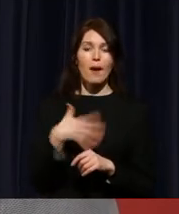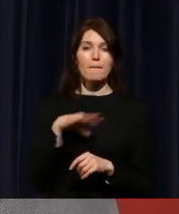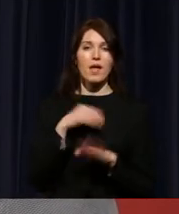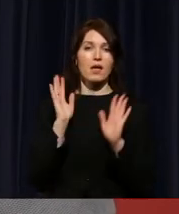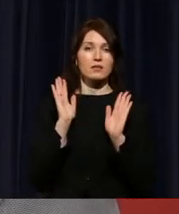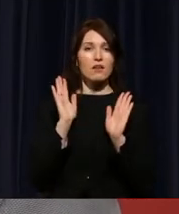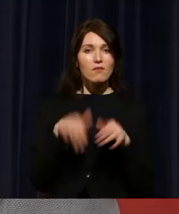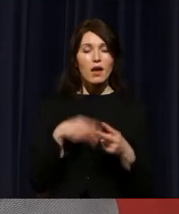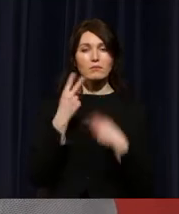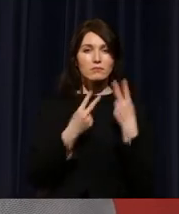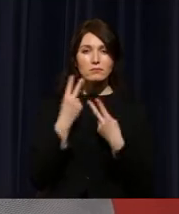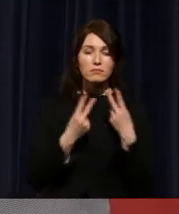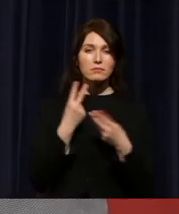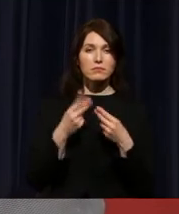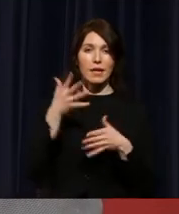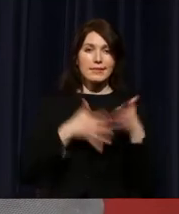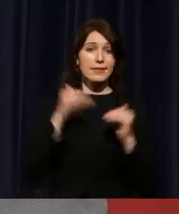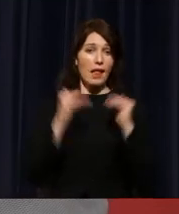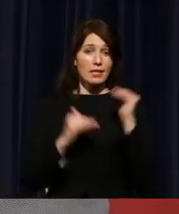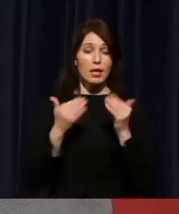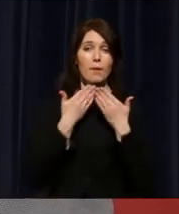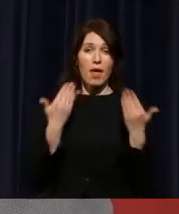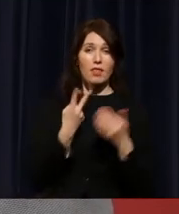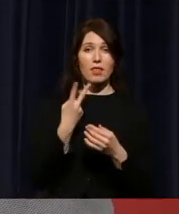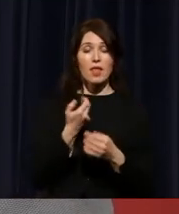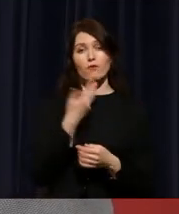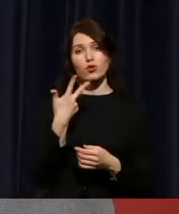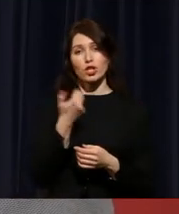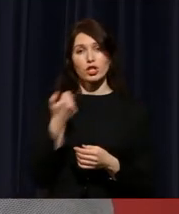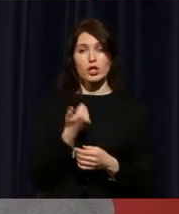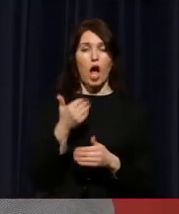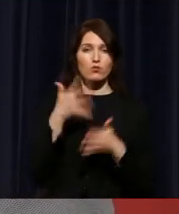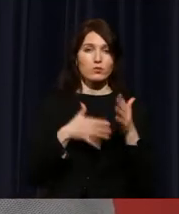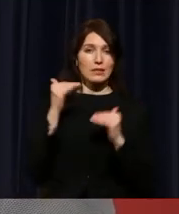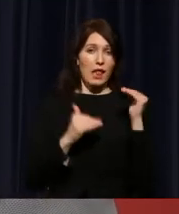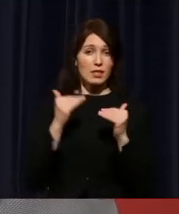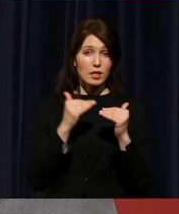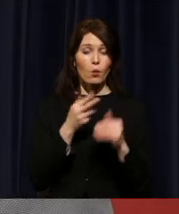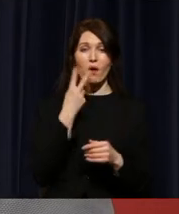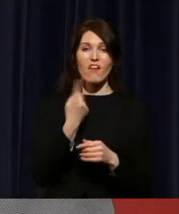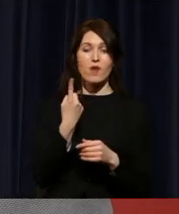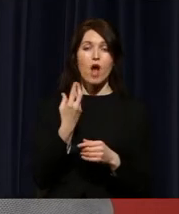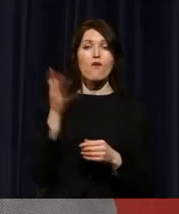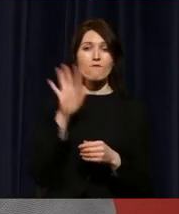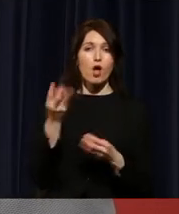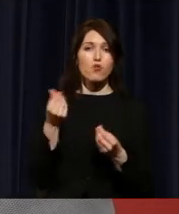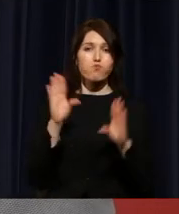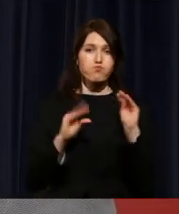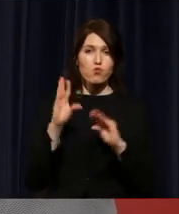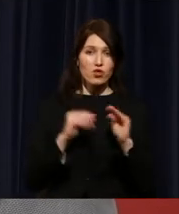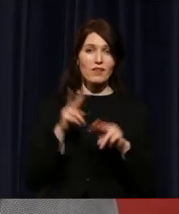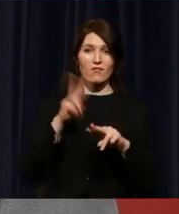varam skatīties uz statistiku, pēdējo 2-3 gadu statistiku, tad redzam, ka uz vienu budžeta vietu ir